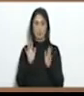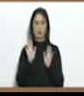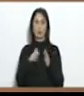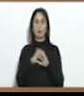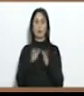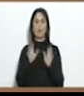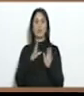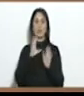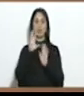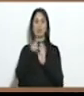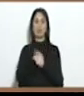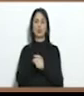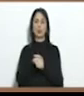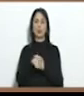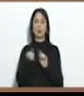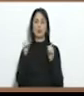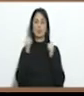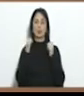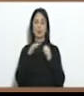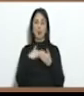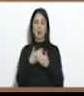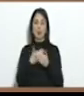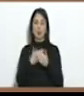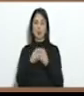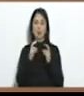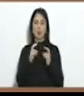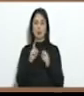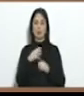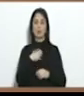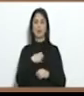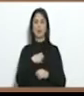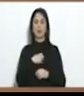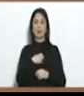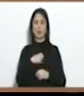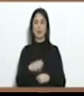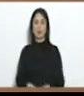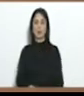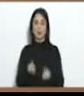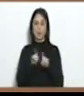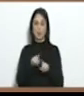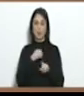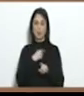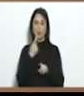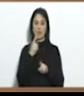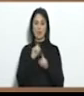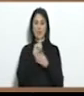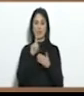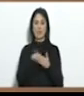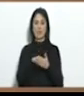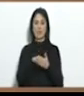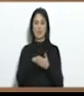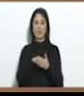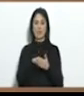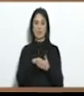კიდევ უფრო მეტად იყვნენ ჩართულები, ანუ სპორტულ აქტივობას გულისხმობ, რაც მნიშვნელოვანია. და ასევე მინდა